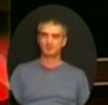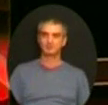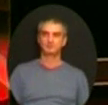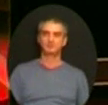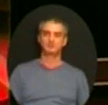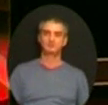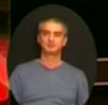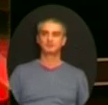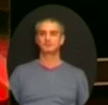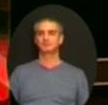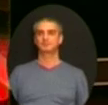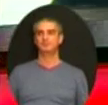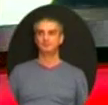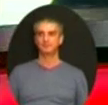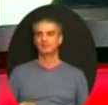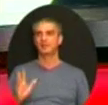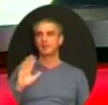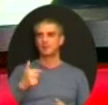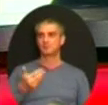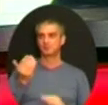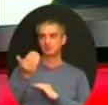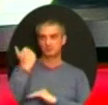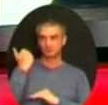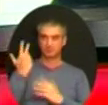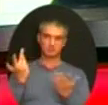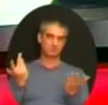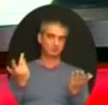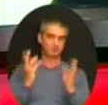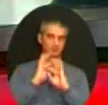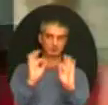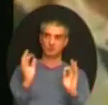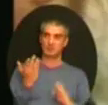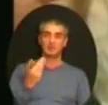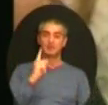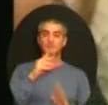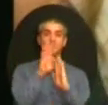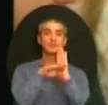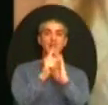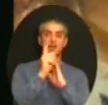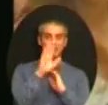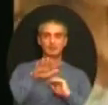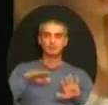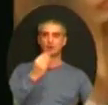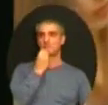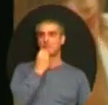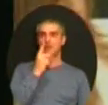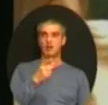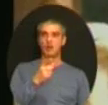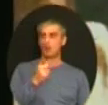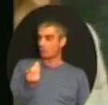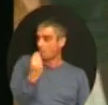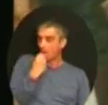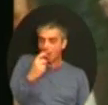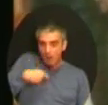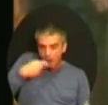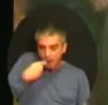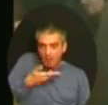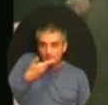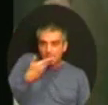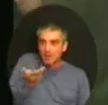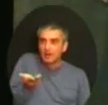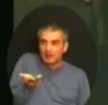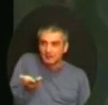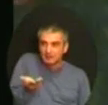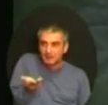אתמול במליאה. ישבו קודמיו, לא רואים שזה קדוש. זה יפה. אגב, בתנאי אחד, שגם יישב לאכול שם. אכל מרק, מרק